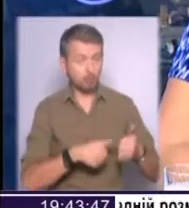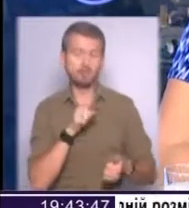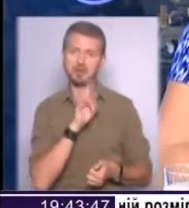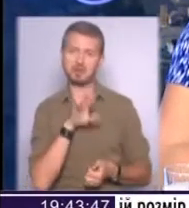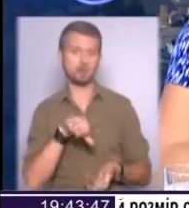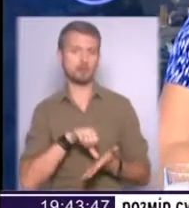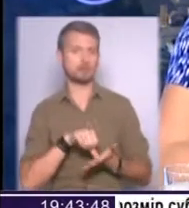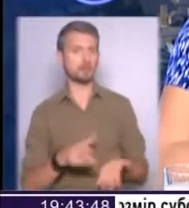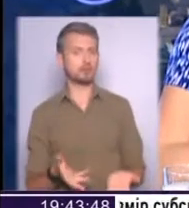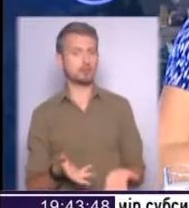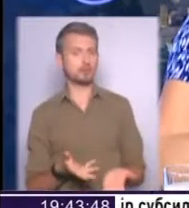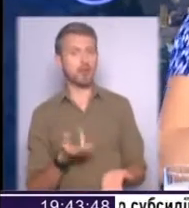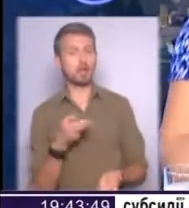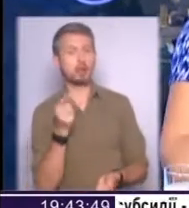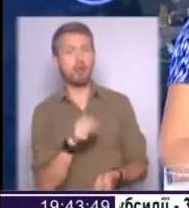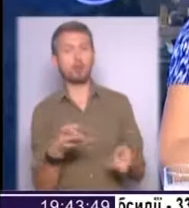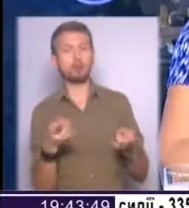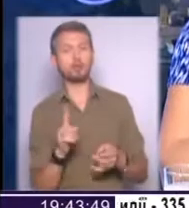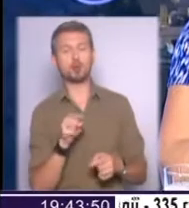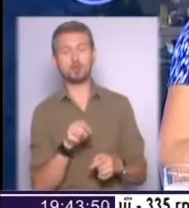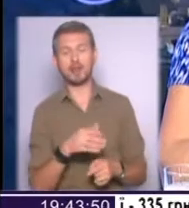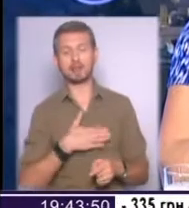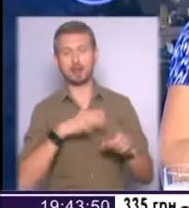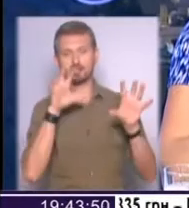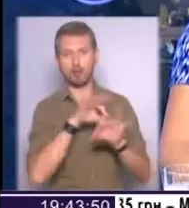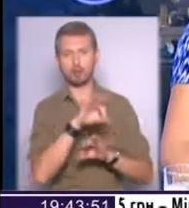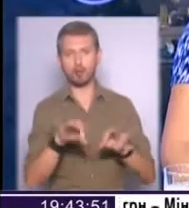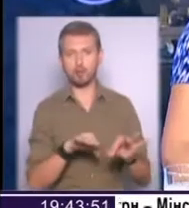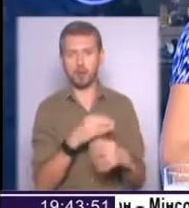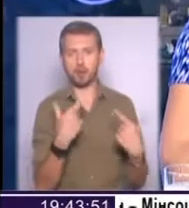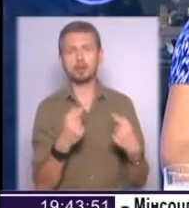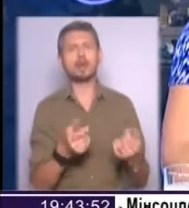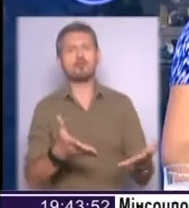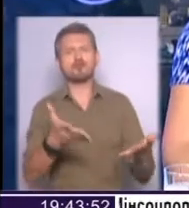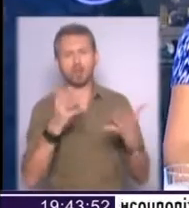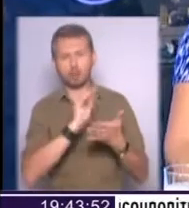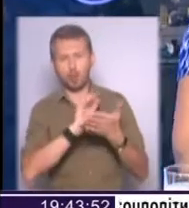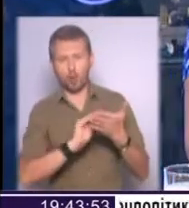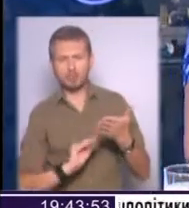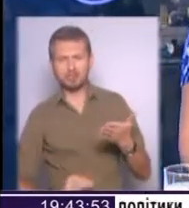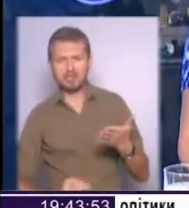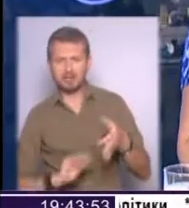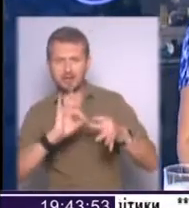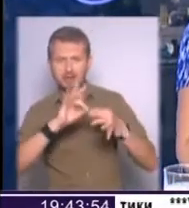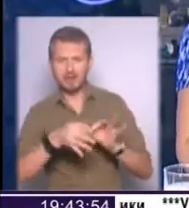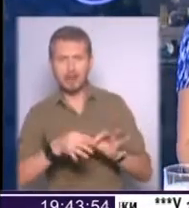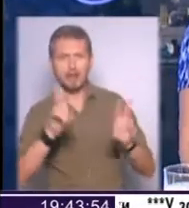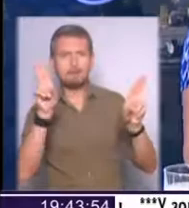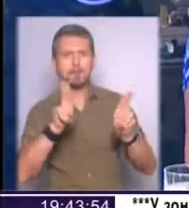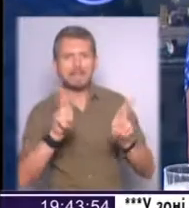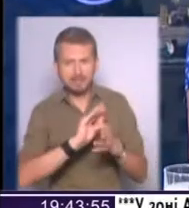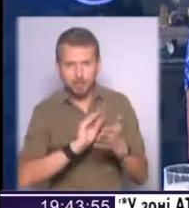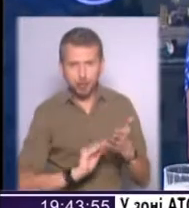цієї участі. Для того потрібно, щоб цей наш законопроект, в якому дуже чітко розписаний, принципи